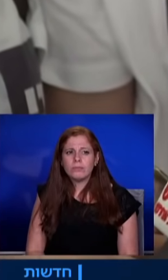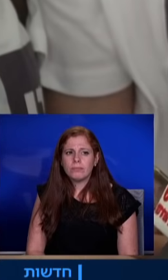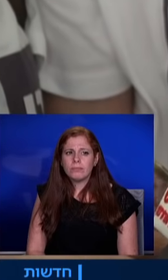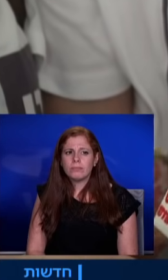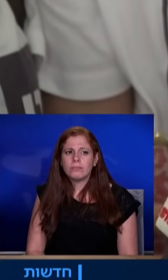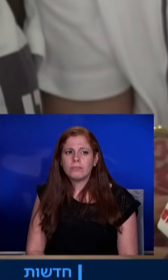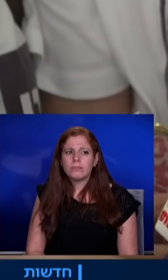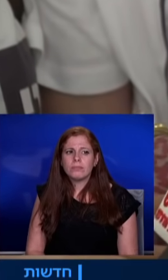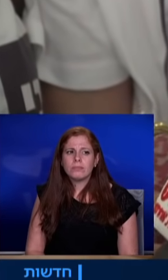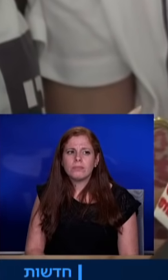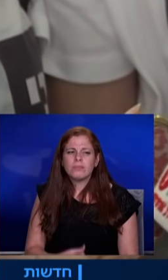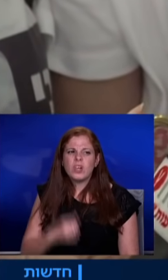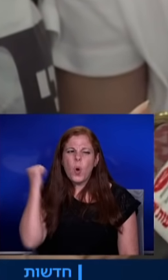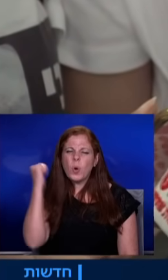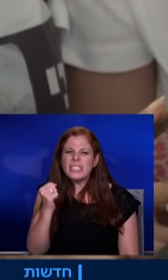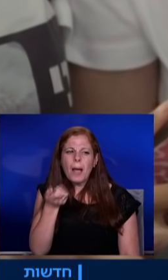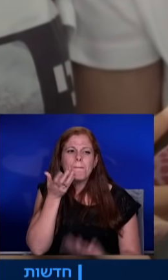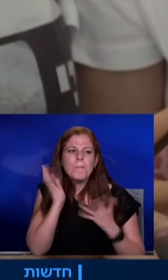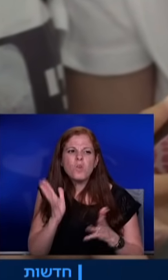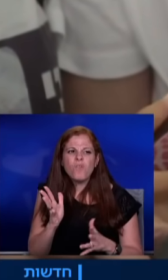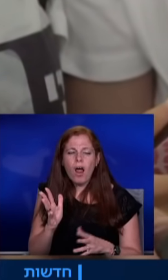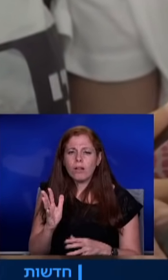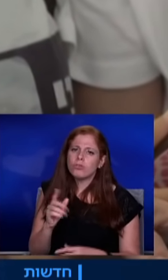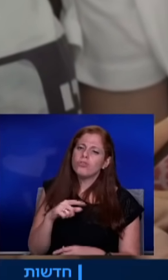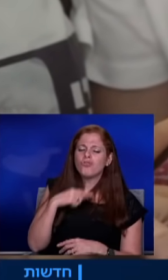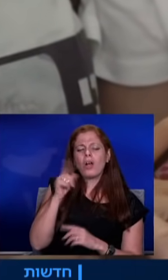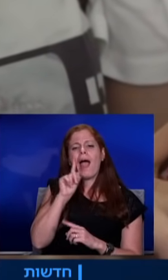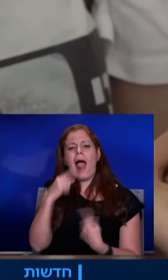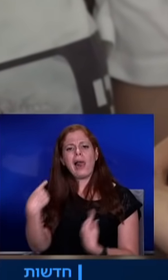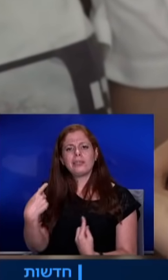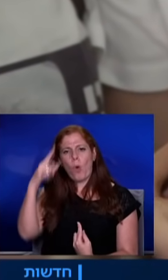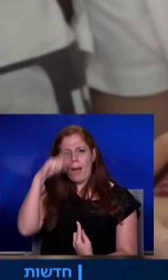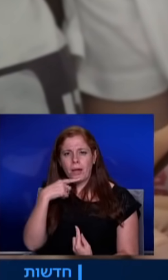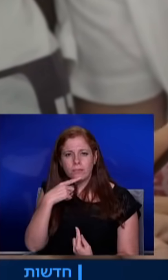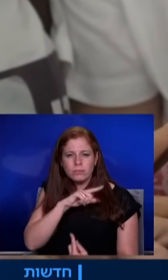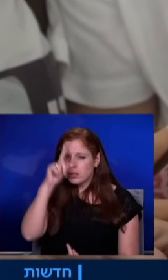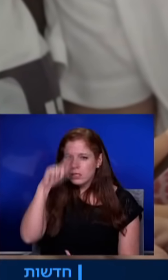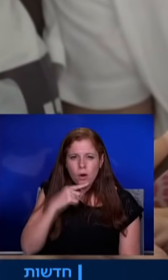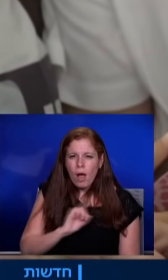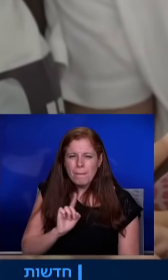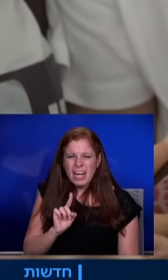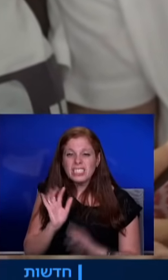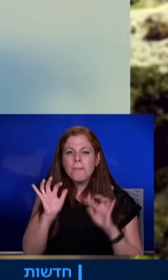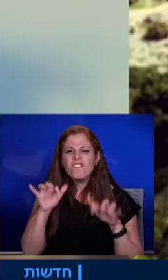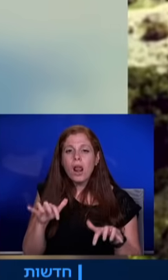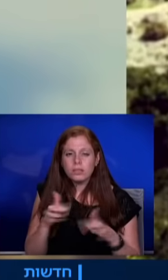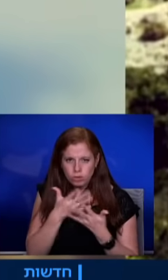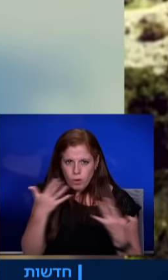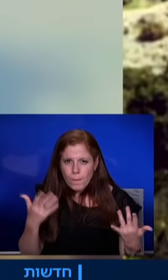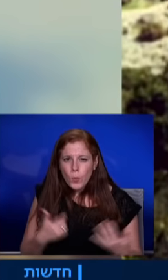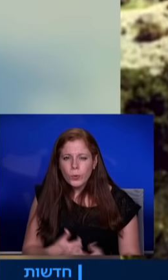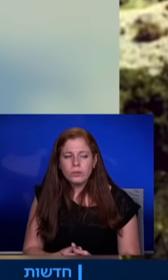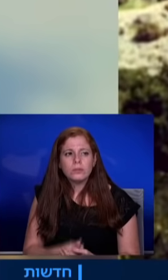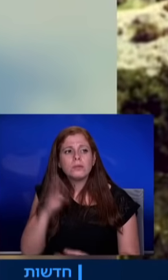הוא רוצח מנוול שהעיז לקרוא לעצמו אבא. זה לא אבא, זה מפלצת, שיהיה ברור. בן עמי,